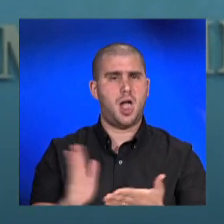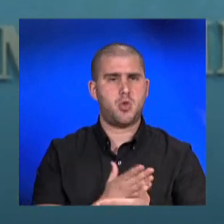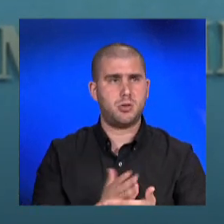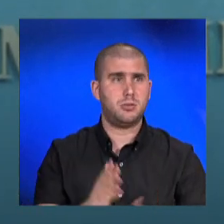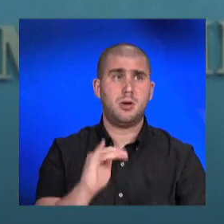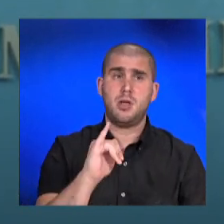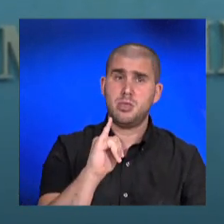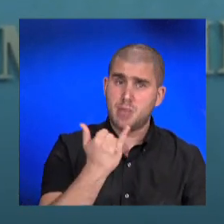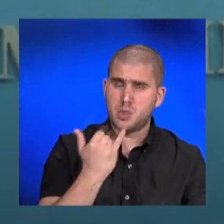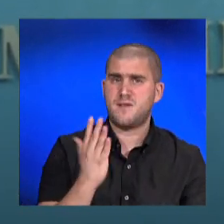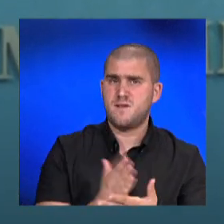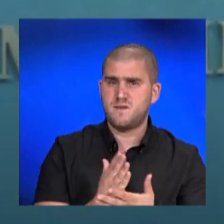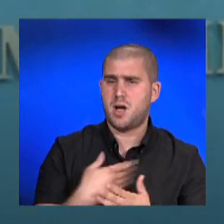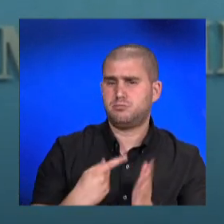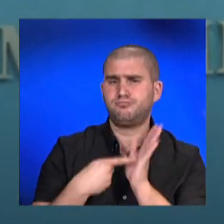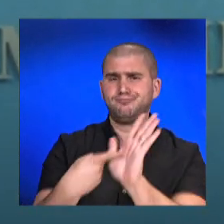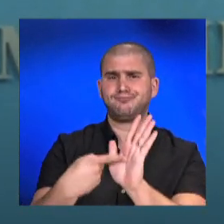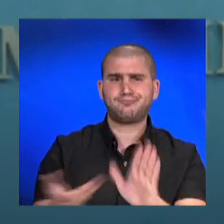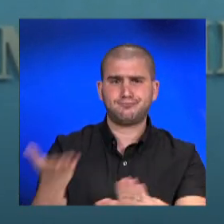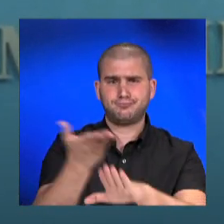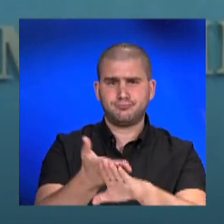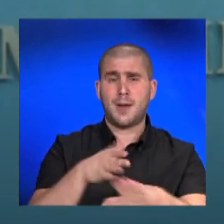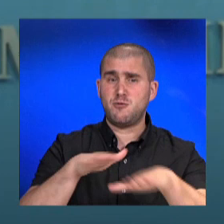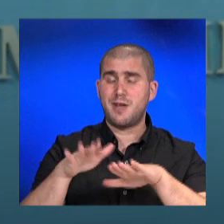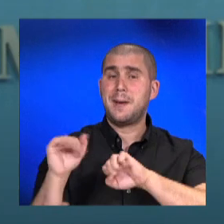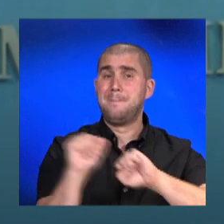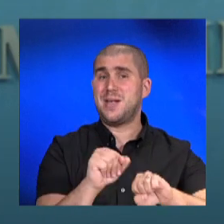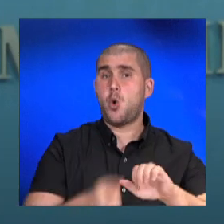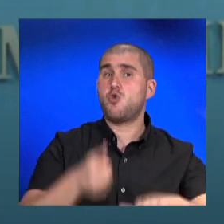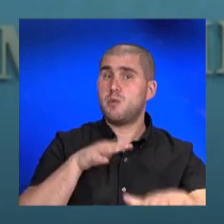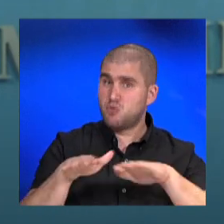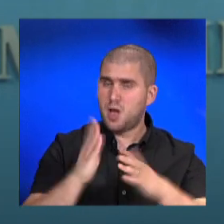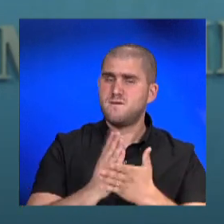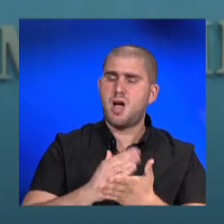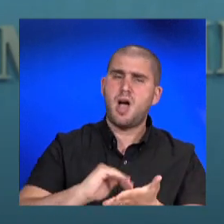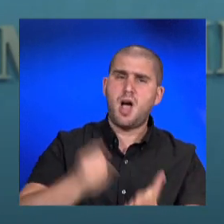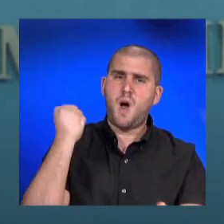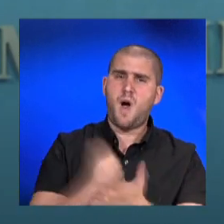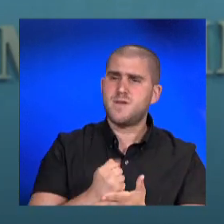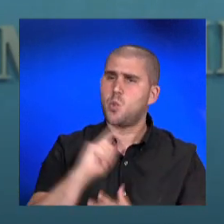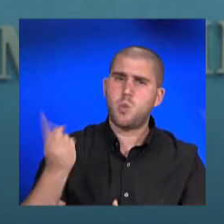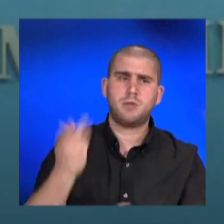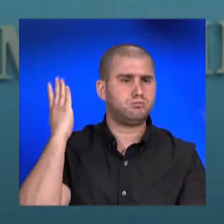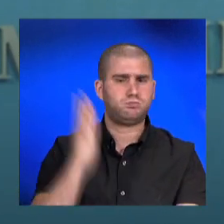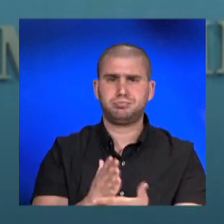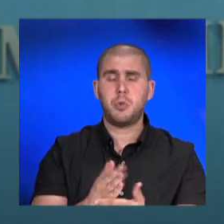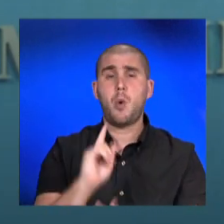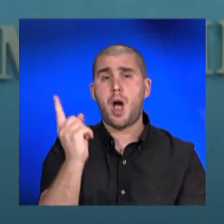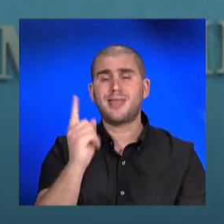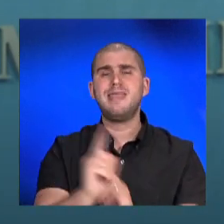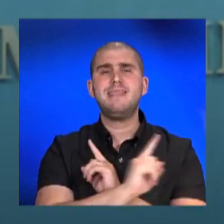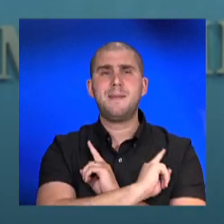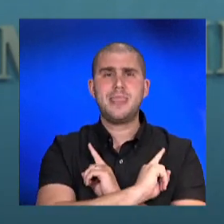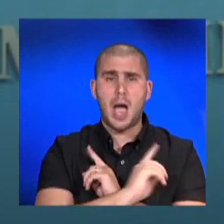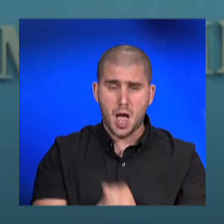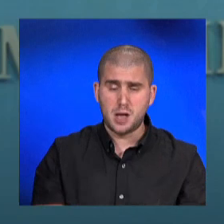את זה לממשלה, ובגיבוי ראש הממשלה, זה עבר כמעט פה אחד, נדמה לי נמנע אחד, והבאנו את זה